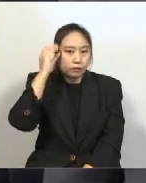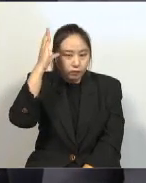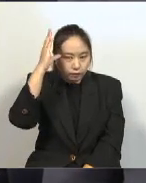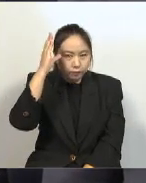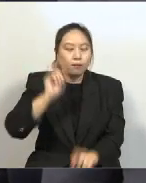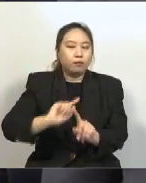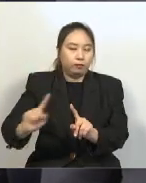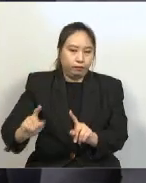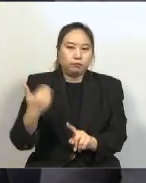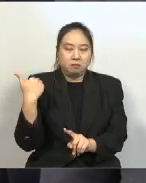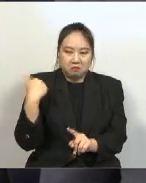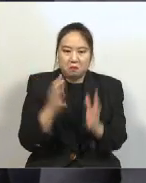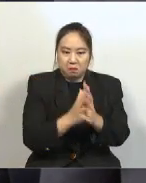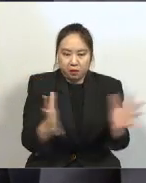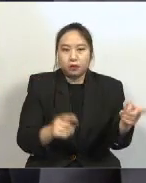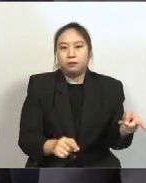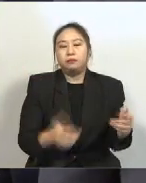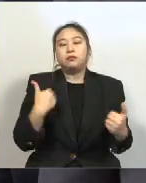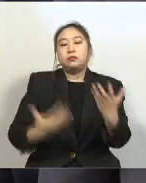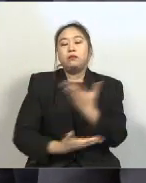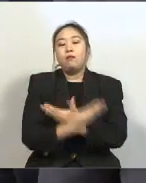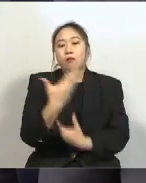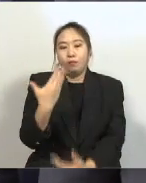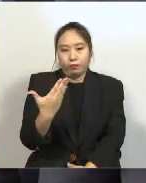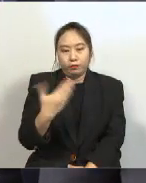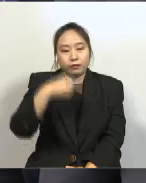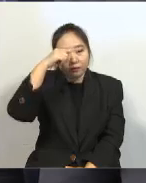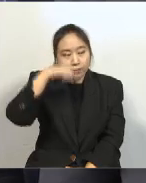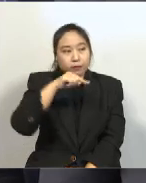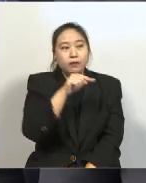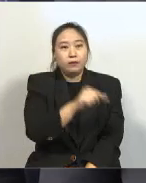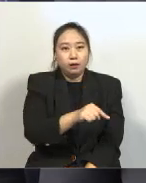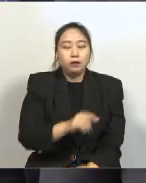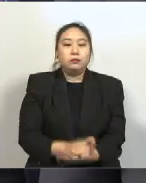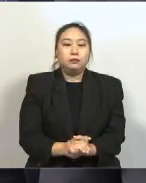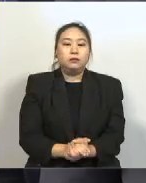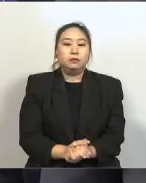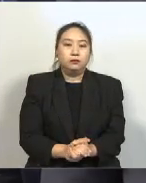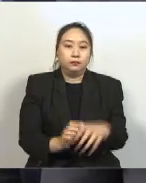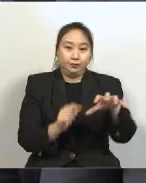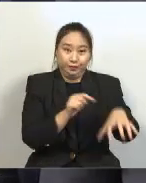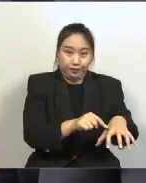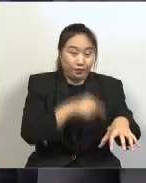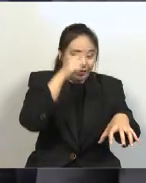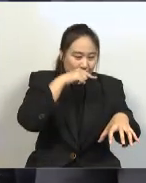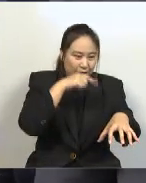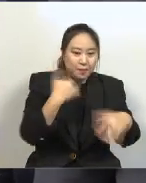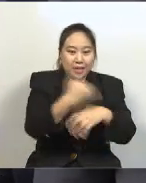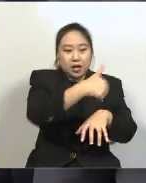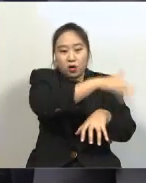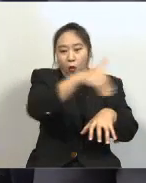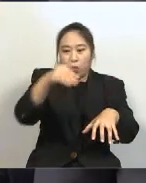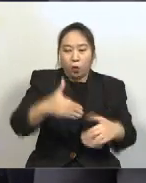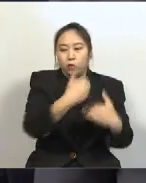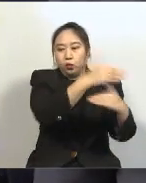อนจิเนียริ่งมากแล้วก็จะถือโอกาสจากประเทศไทยนั้นสามารถส่งออกไปในประเทศเพื่อนบ้านไม่ว่